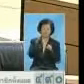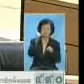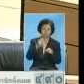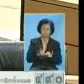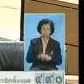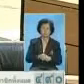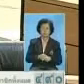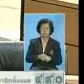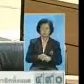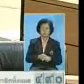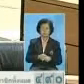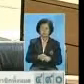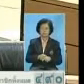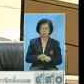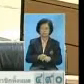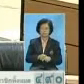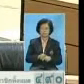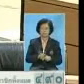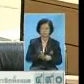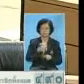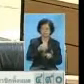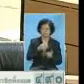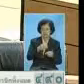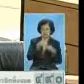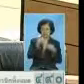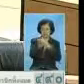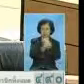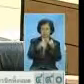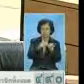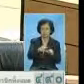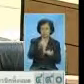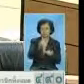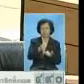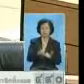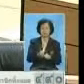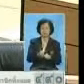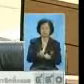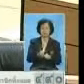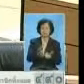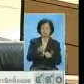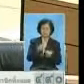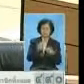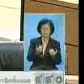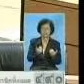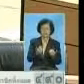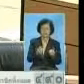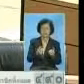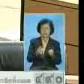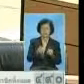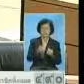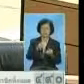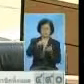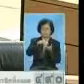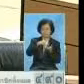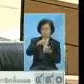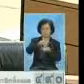กับชาวโลกครับนะครับแต่ว่าเราต้องการที่ให้ประเทศเราเนี่ยอยู่รอดนี่ระยะกลางนะครับแต่ระยะยาวครับกราบเรียนท่านประธ